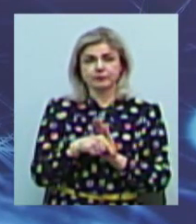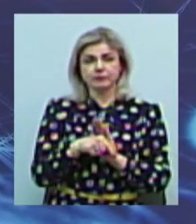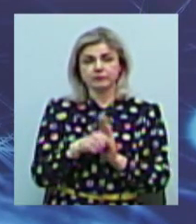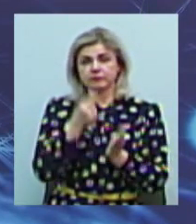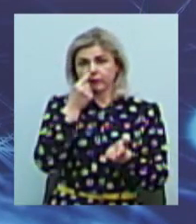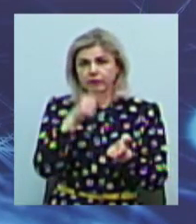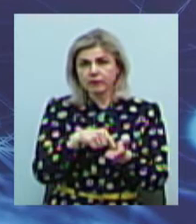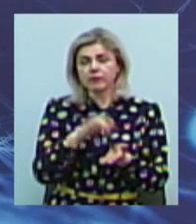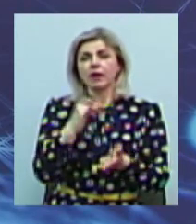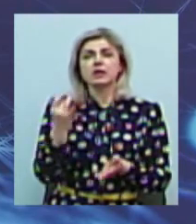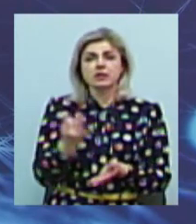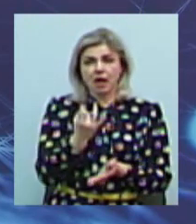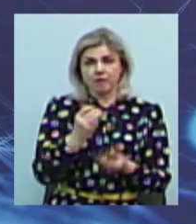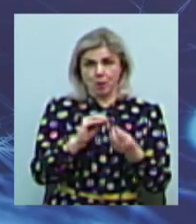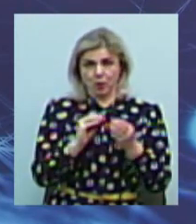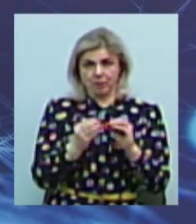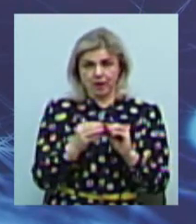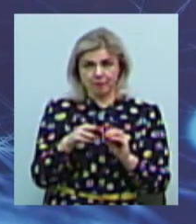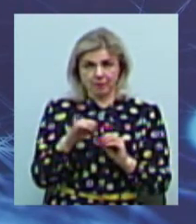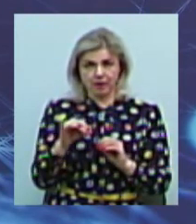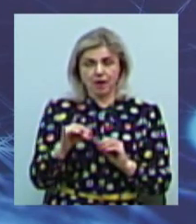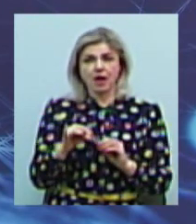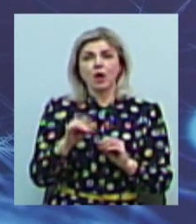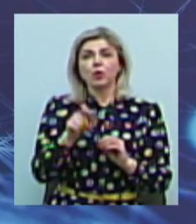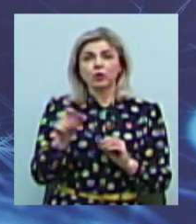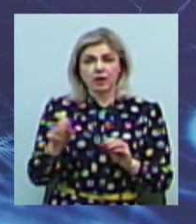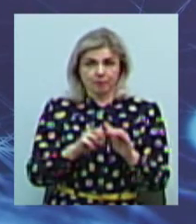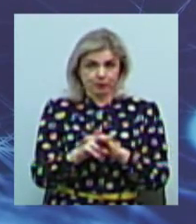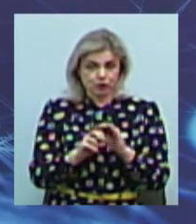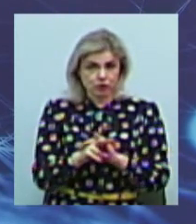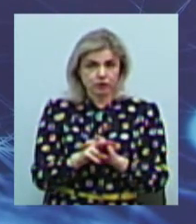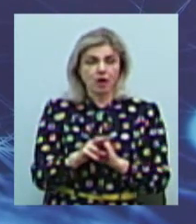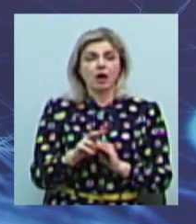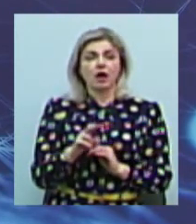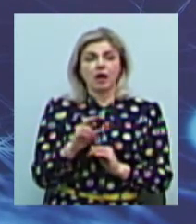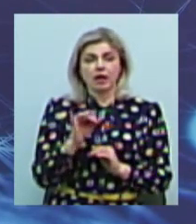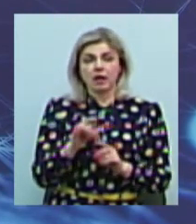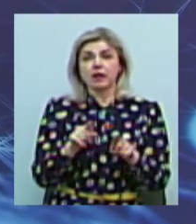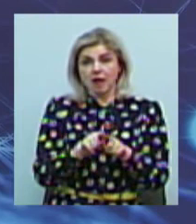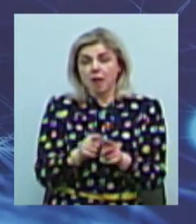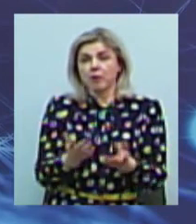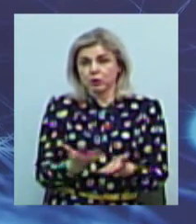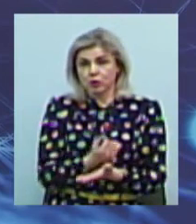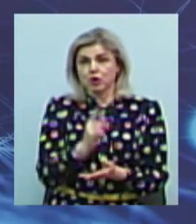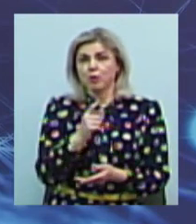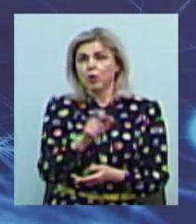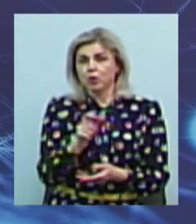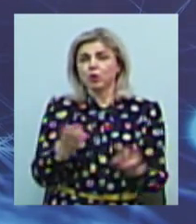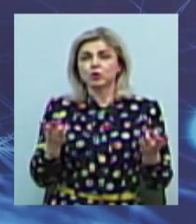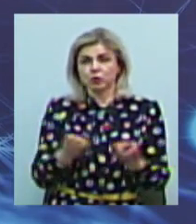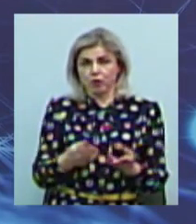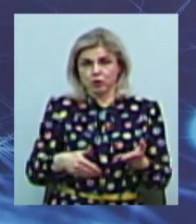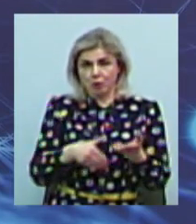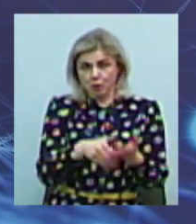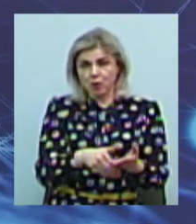стикнулася, зацікавилась проблемами вимушених переселенців. Воно само так сталося, тому що люди потребували допомоги,